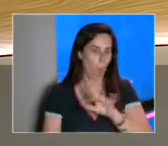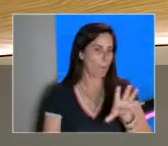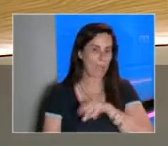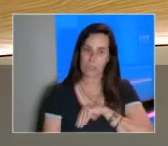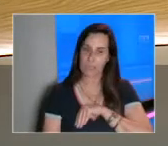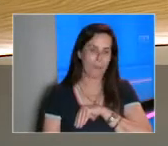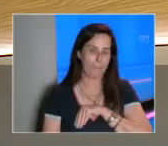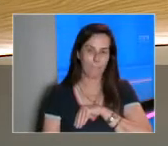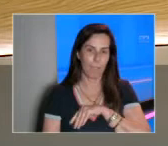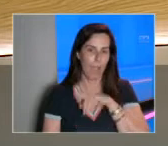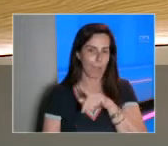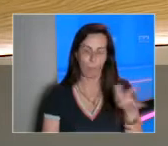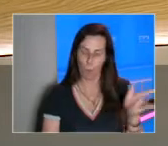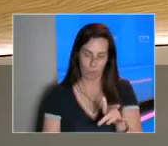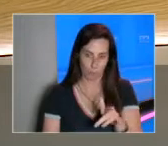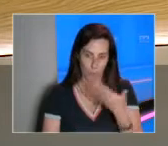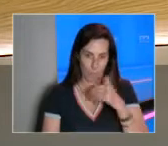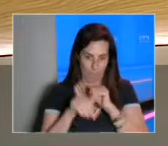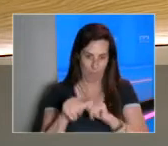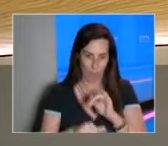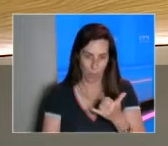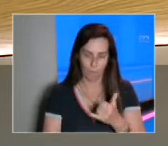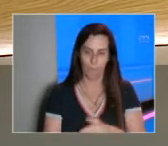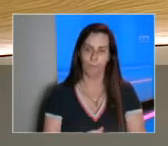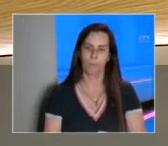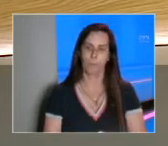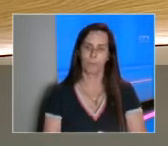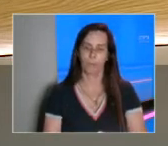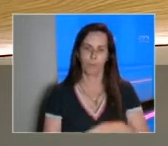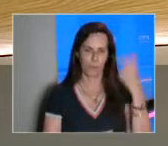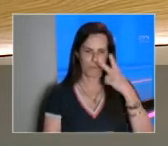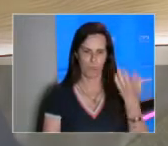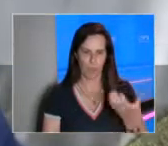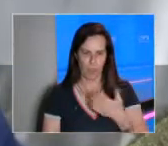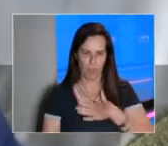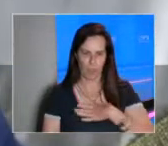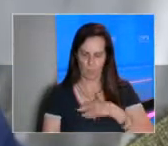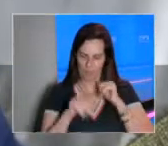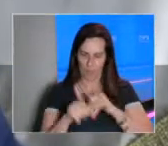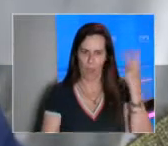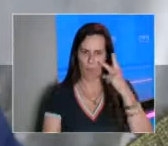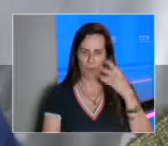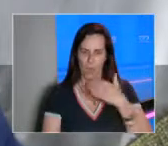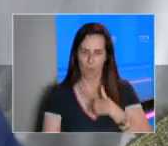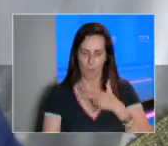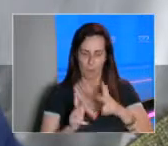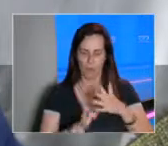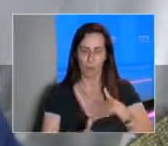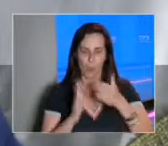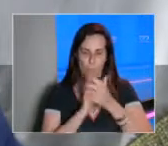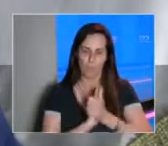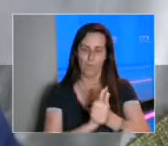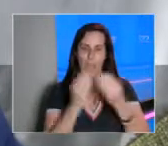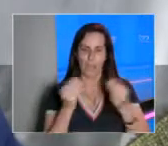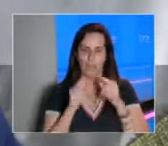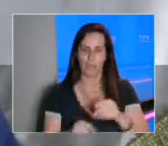מסכימים לדבר הזה, אתם באופוזיציה, תצביעו בעד. כן, בוודאי, מה זה, אנחנו נצביע בעד, אנחנו במרץ, אנחנו מובילי